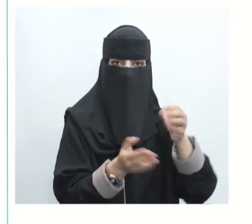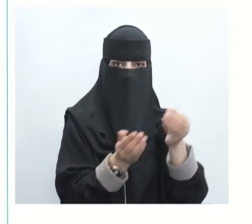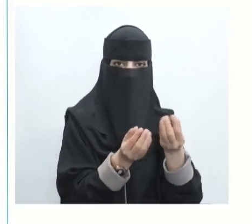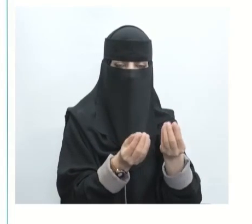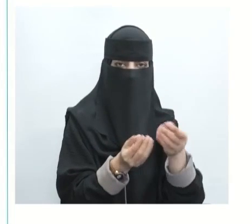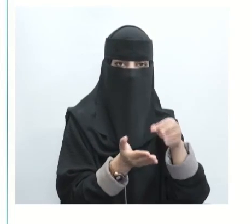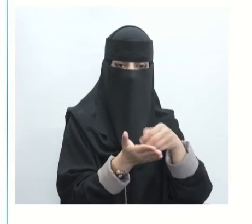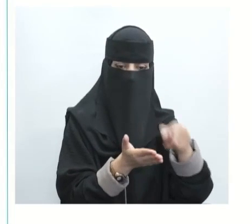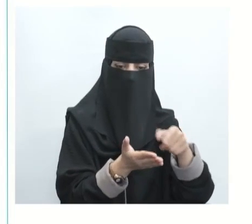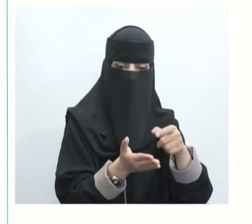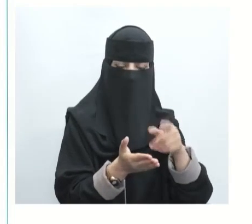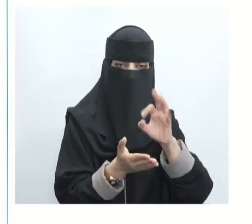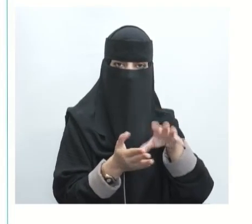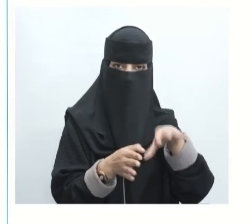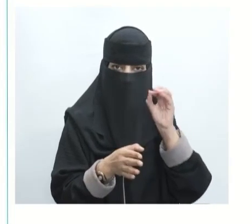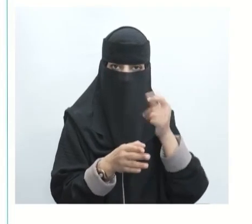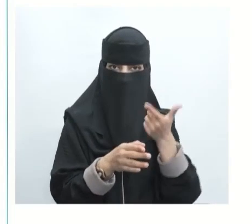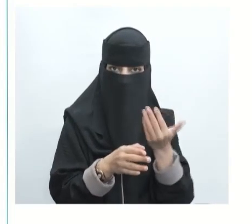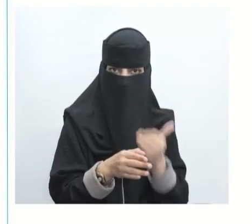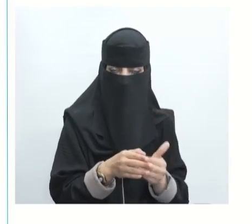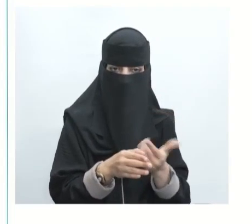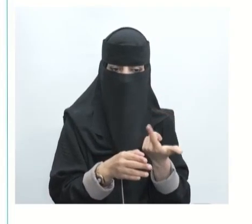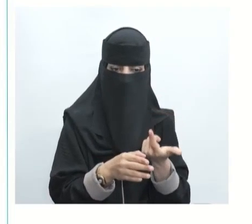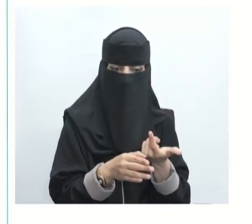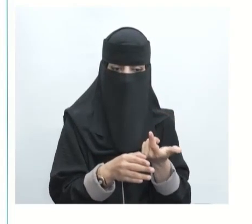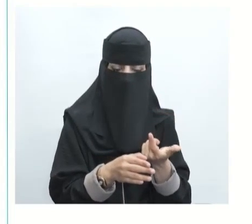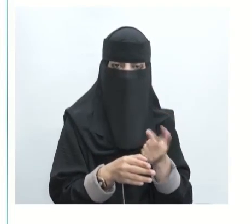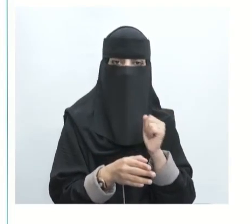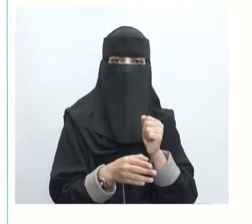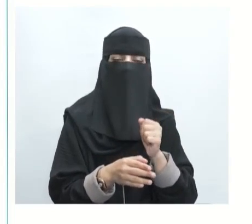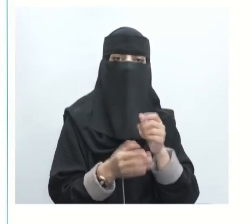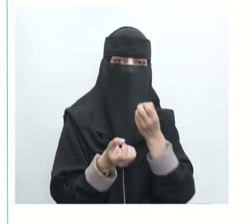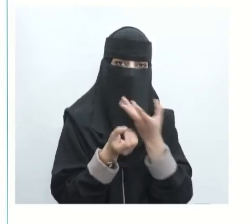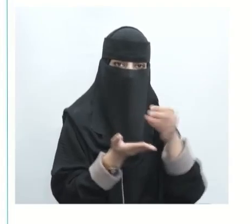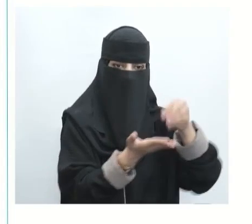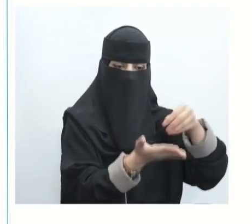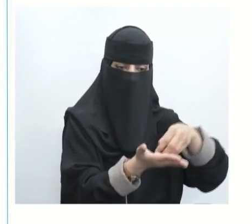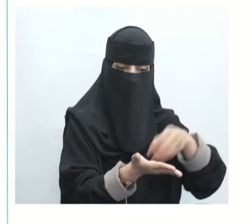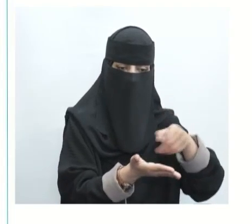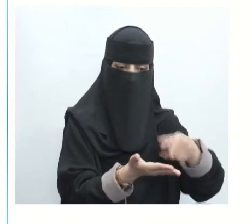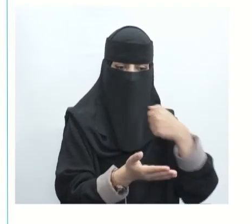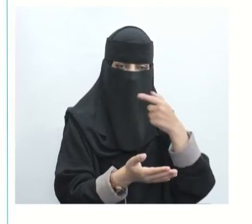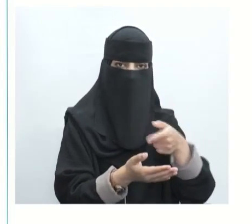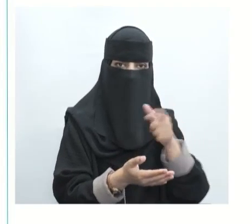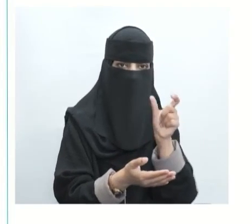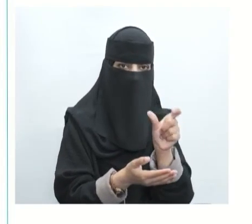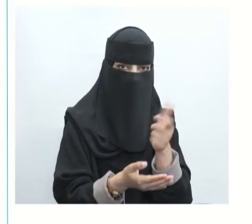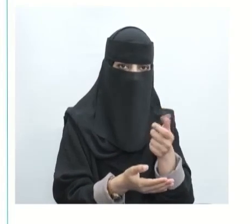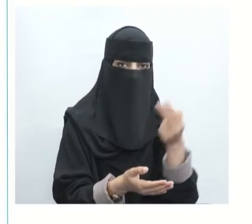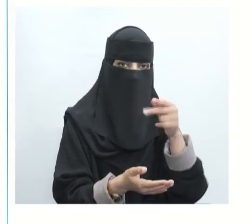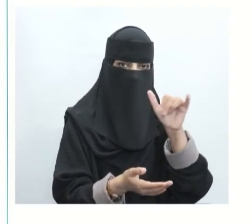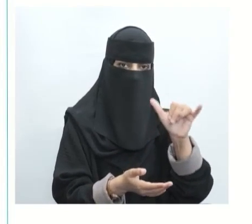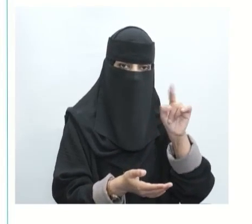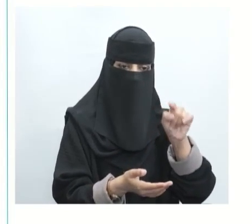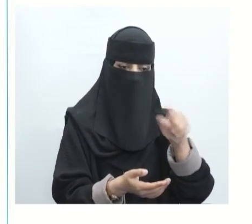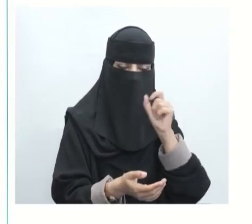اليسير، أخرجته من حكم ما قبله وهو تشجير ما يحيط بالمدينة، فكانت لدينا غير ما بها